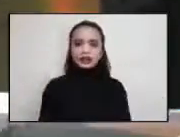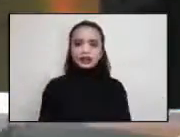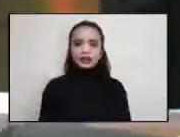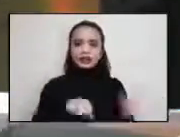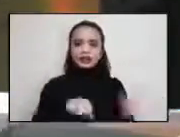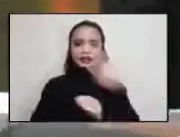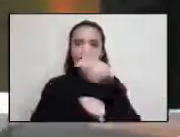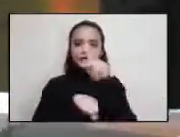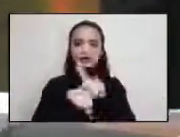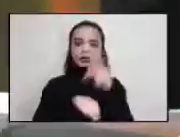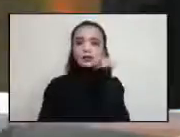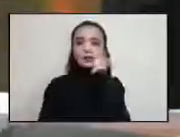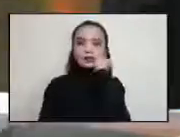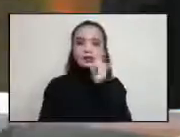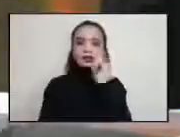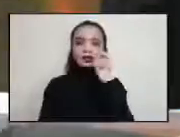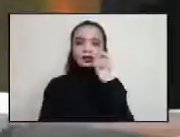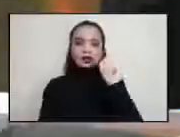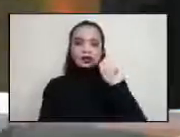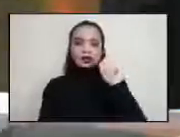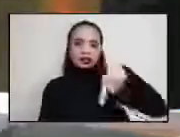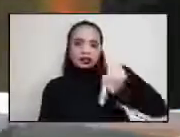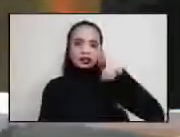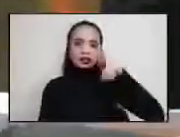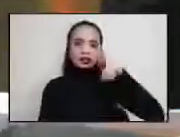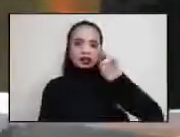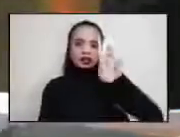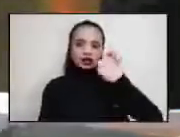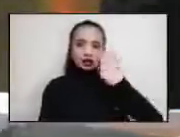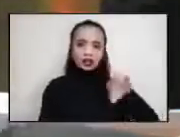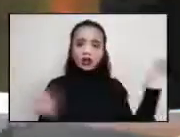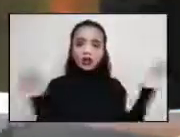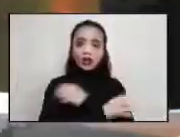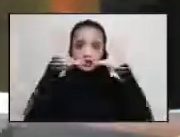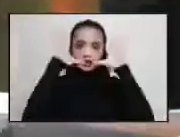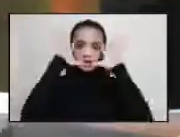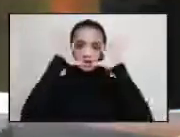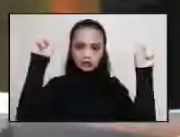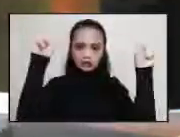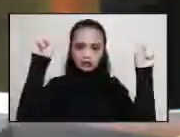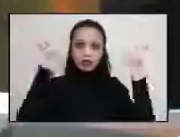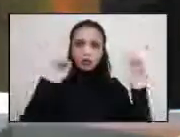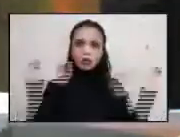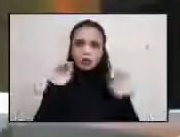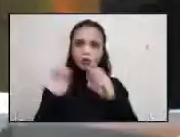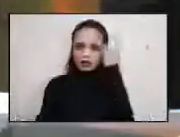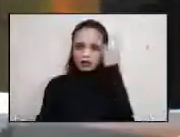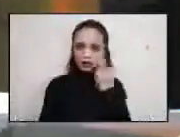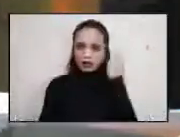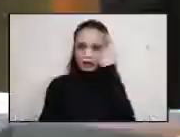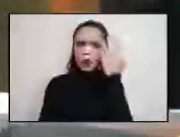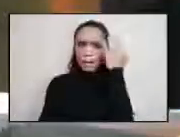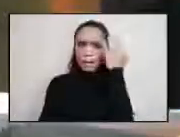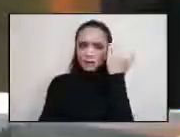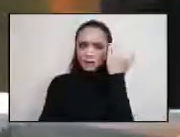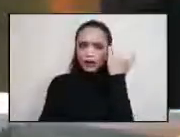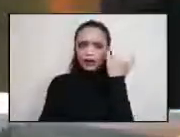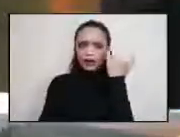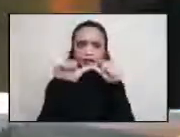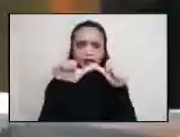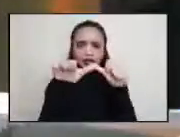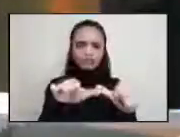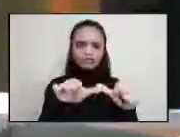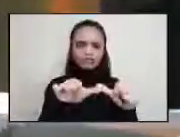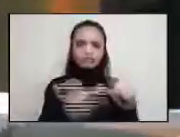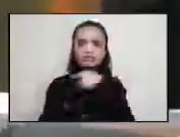yan. Nandun naman ang Sinovac. Kung ano mauna sa kanila, sabi nga nila, hindi tayo pwedeng mamili. Kasi